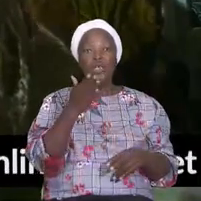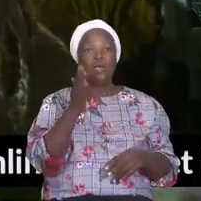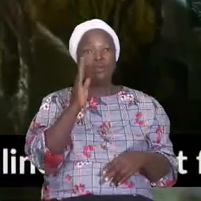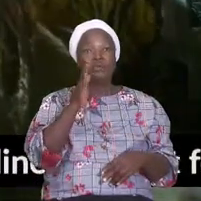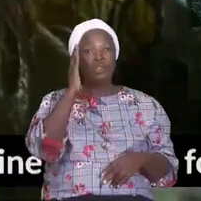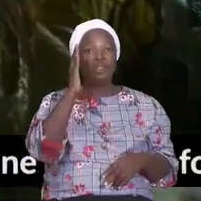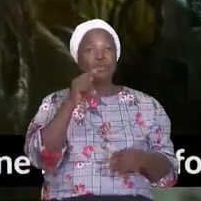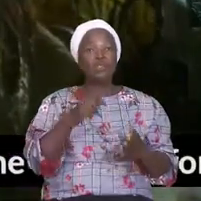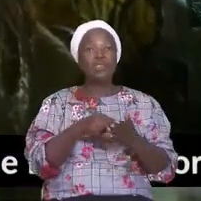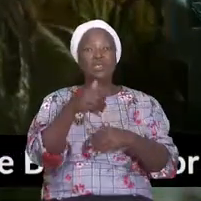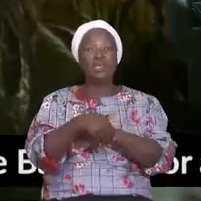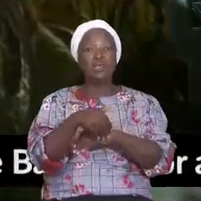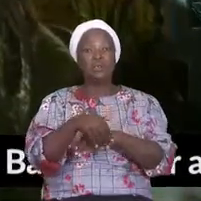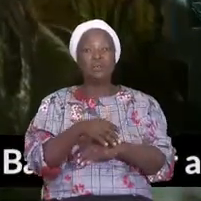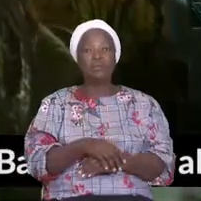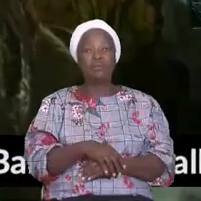Préparons-nous.